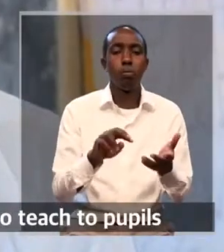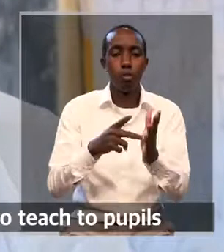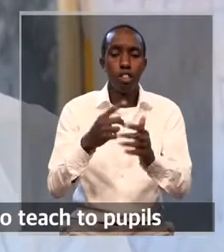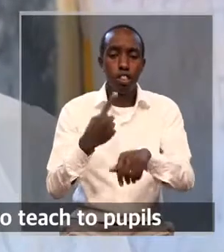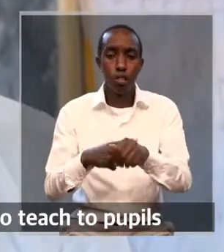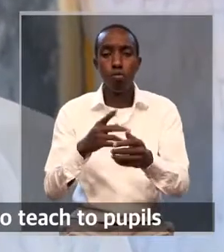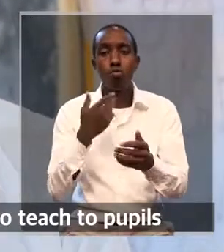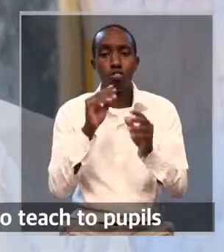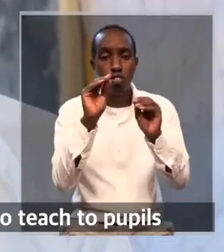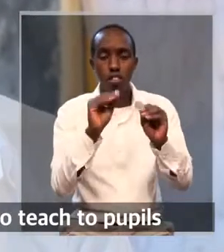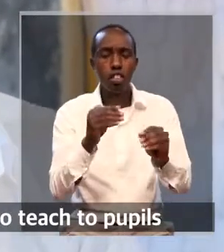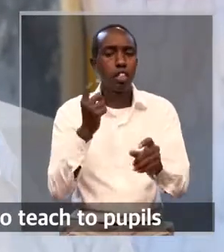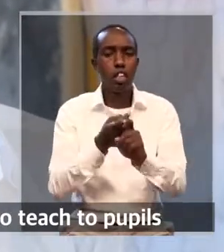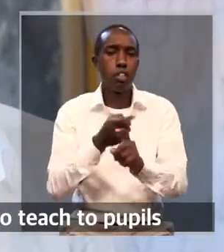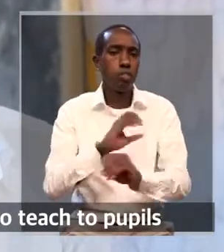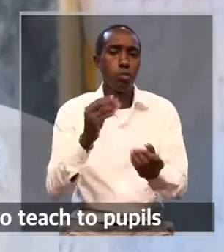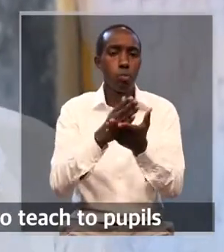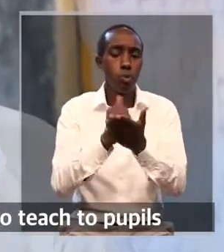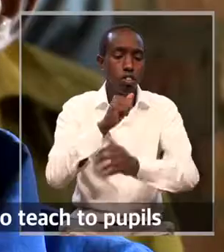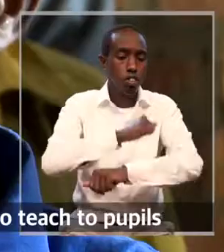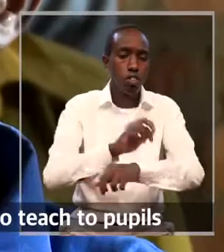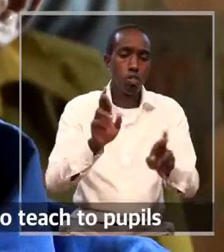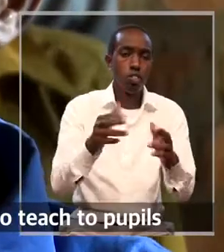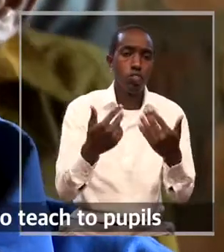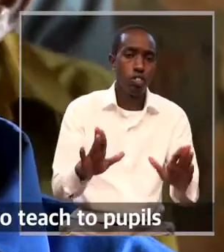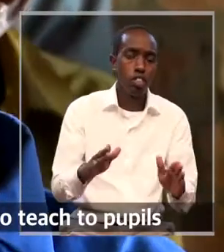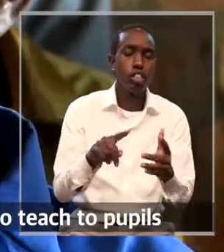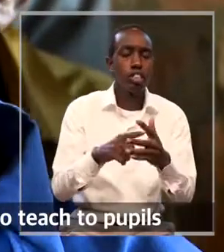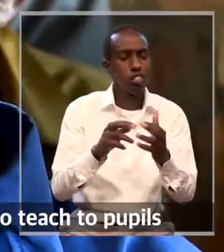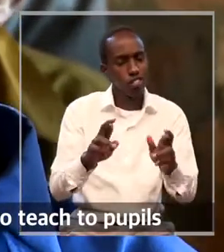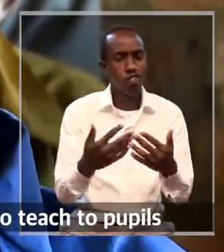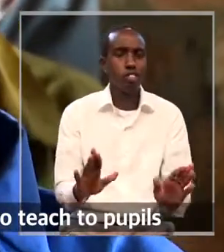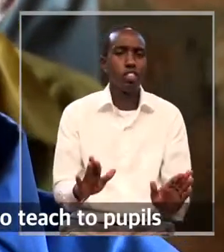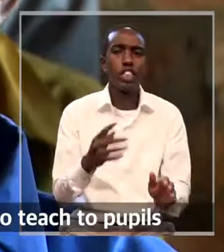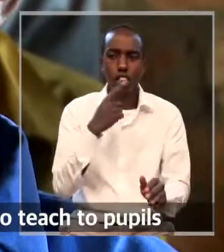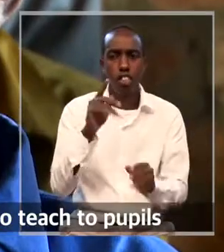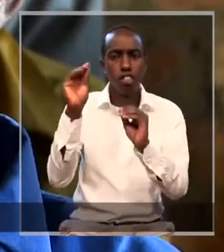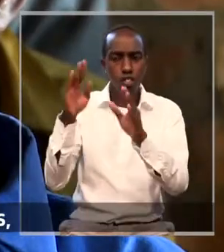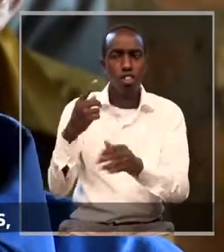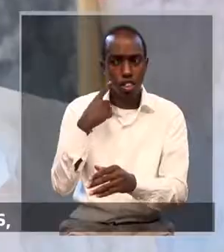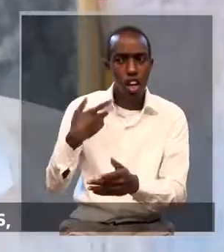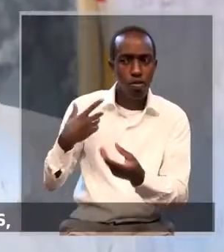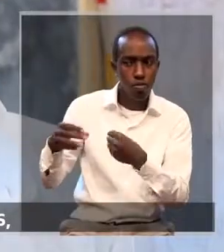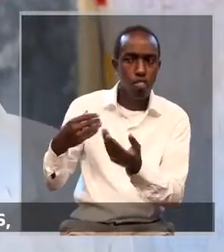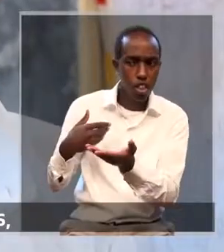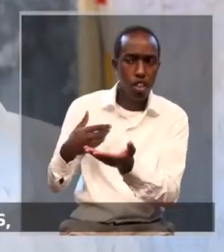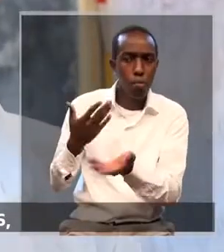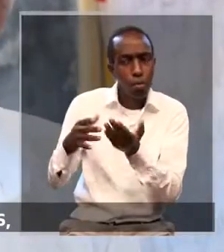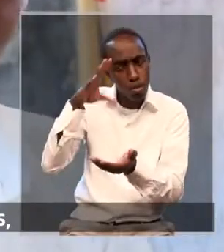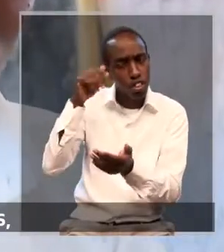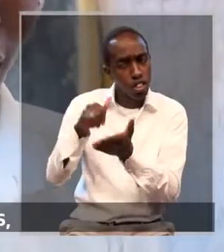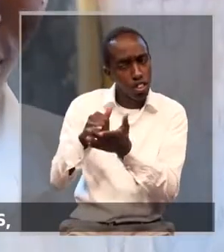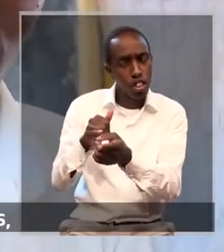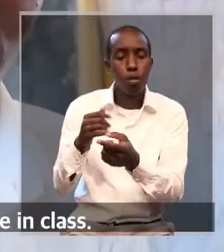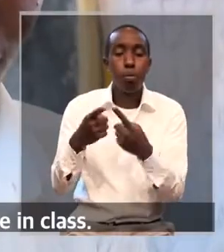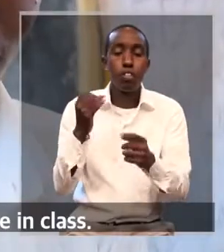ugiye kwigisha ntago bikugora cyane ko umwana bari ready aba yiteguye avuga ati mwarimu yandabona mubonanye ikintu ariko winjiye